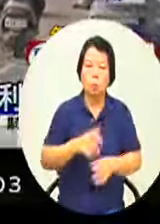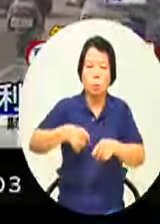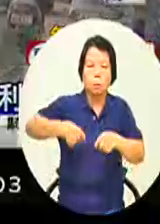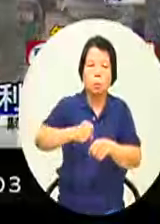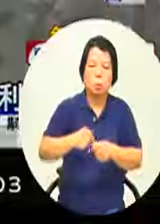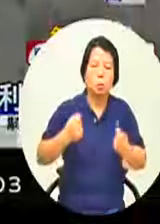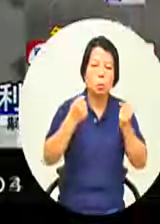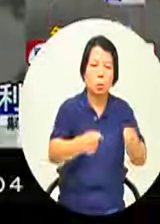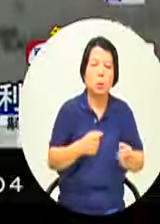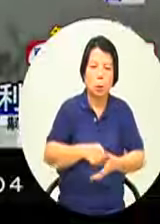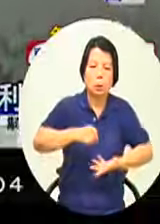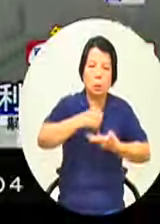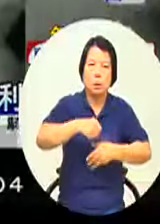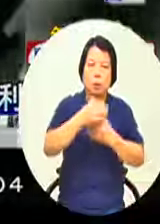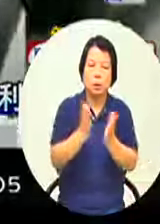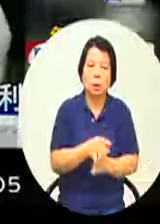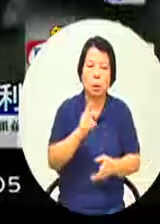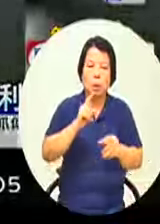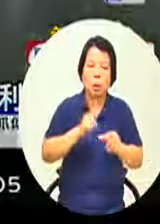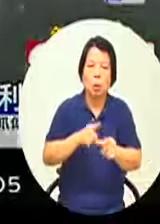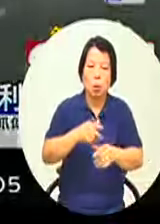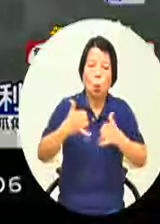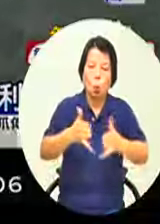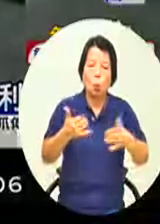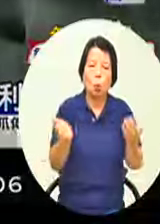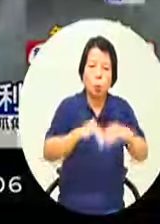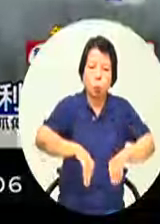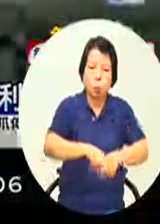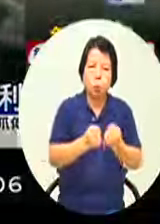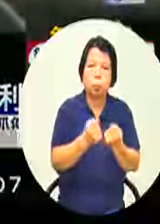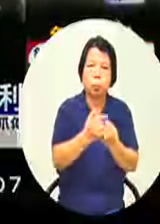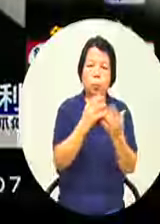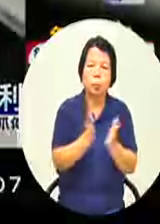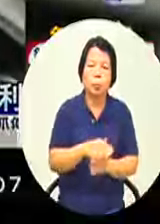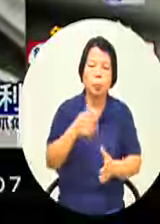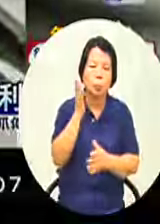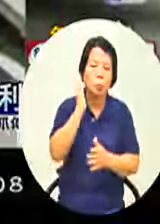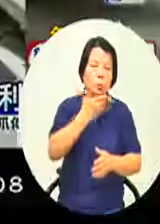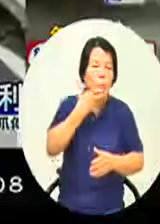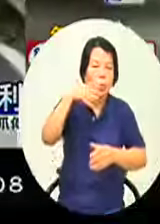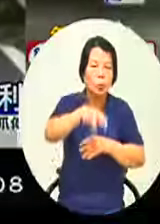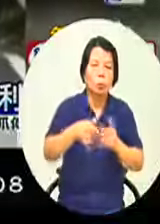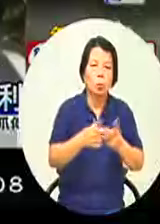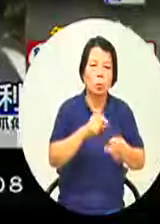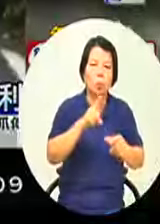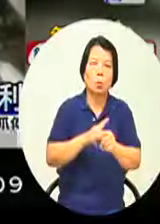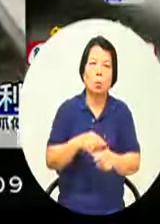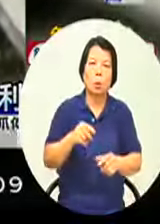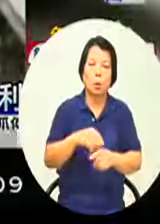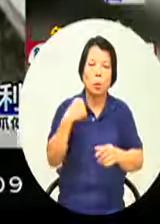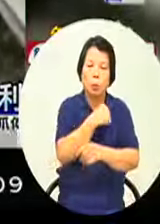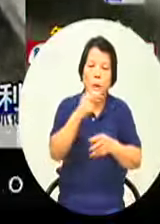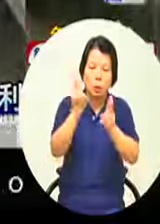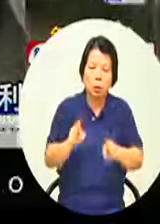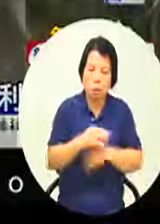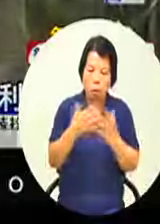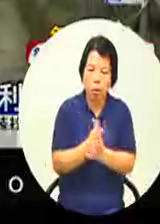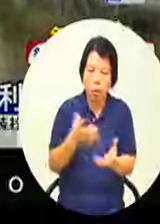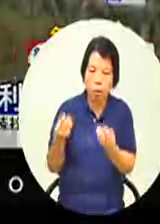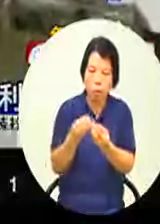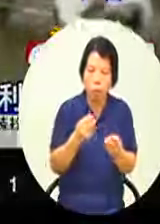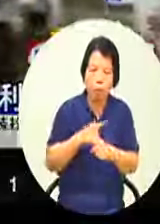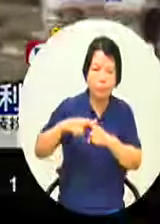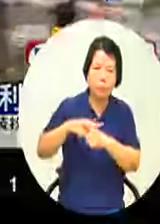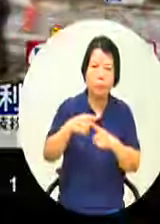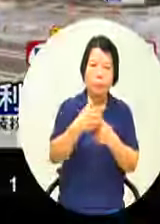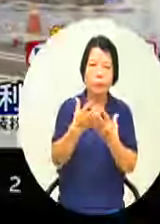回家还要担心可能路塌跌落送命，目前水利局跟台电打算开挖了解事故原因，也要一并检查路下